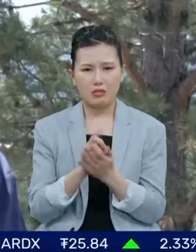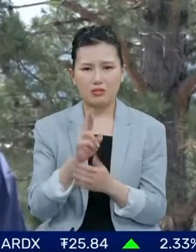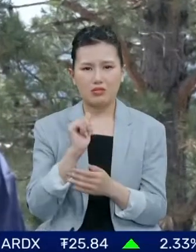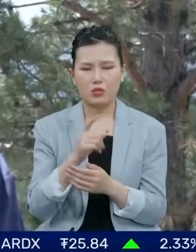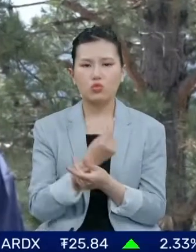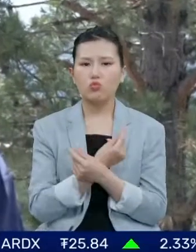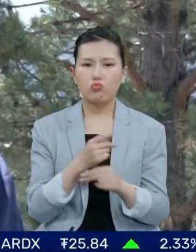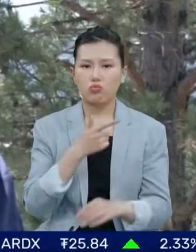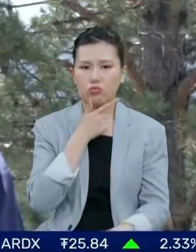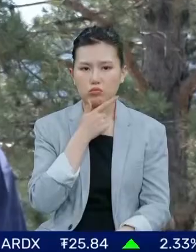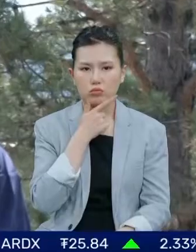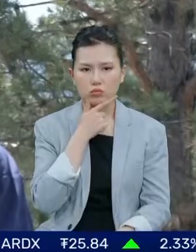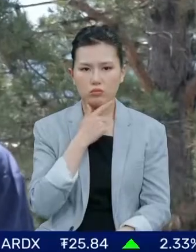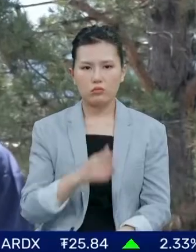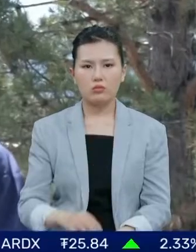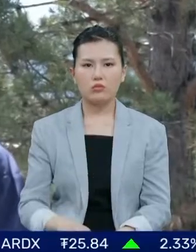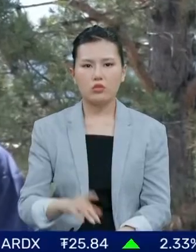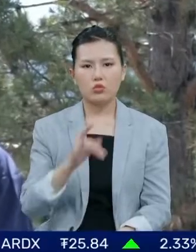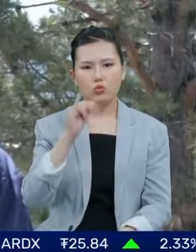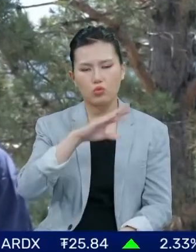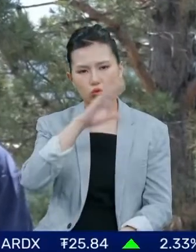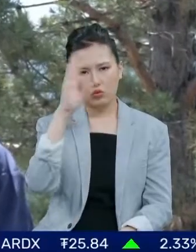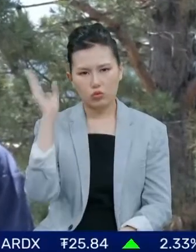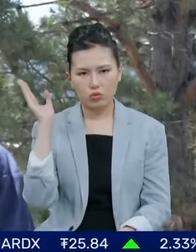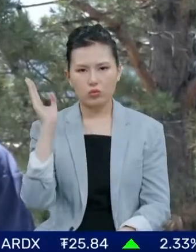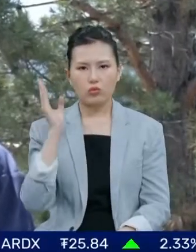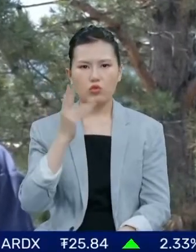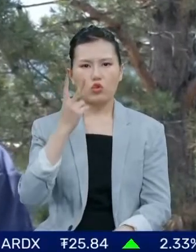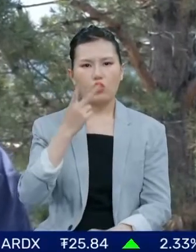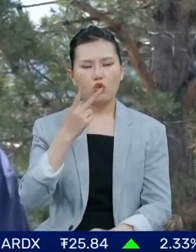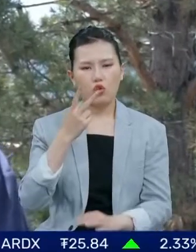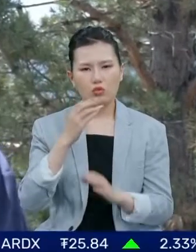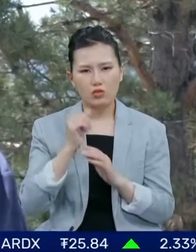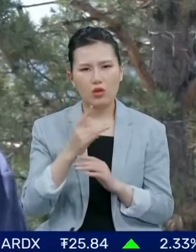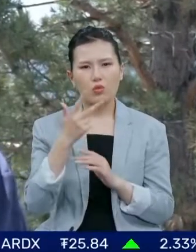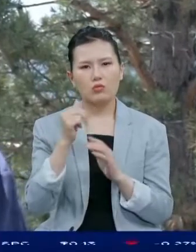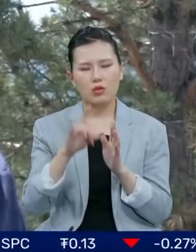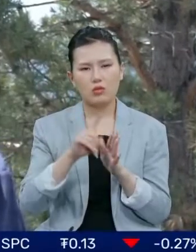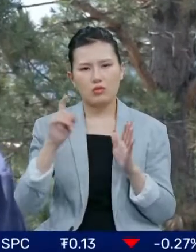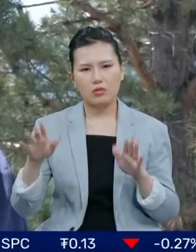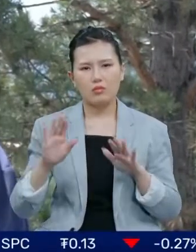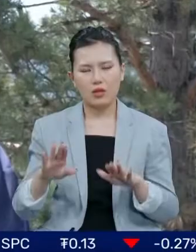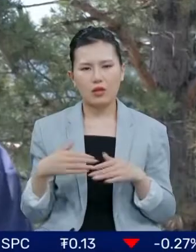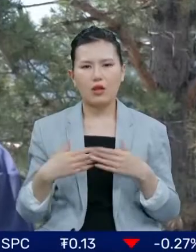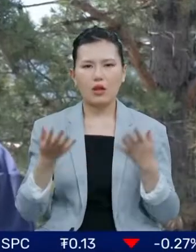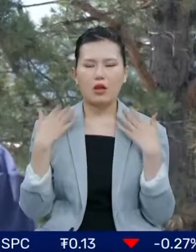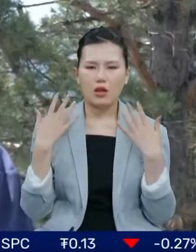төвхтөл дээрээсээ тэгээд бас 102 3 сард ч одоо бас агаар салхины зугаалгаар цаад маад орох юм. Гашаа сарж орчих бас